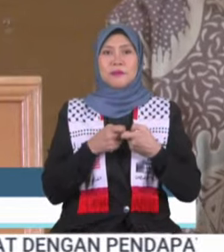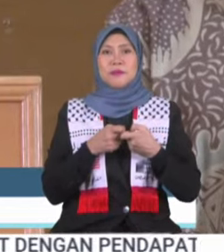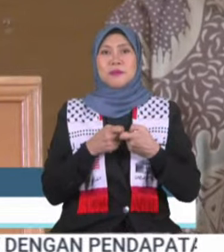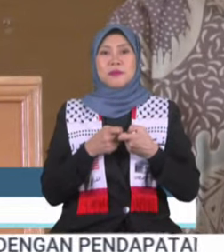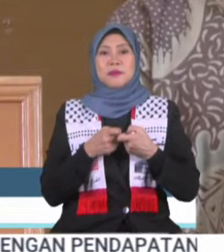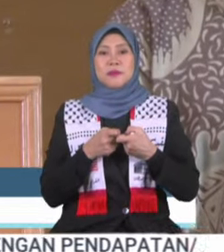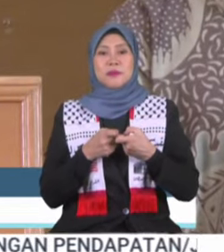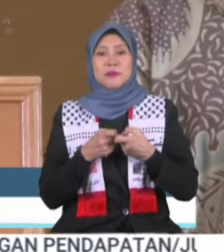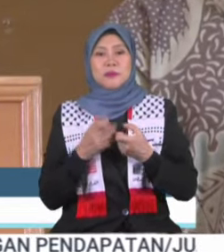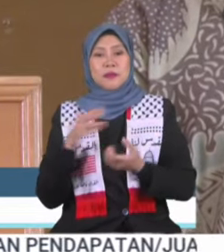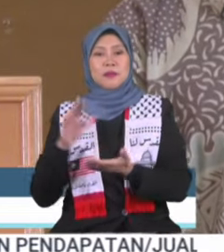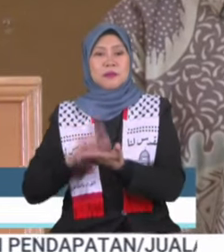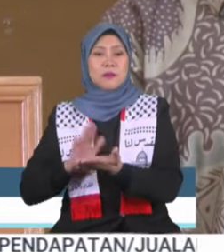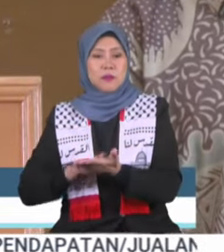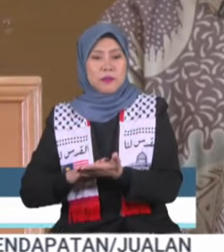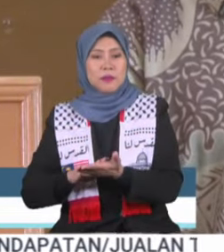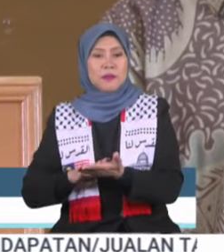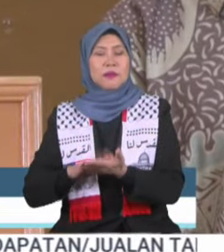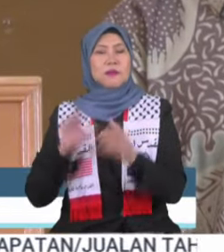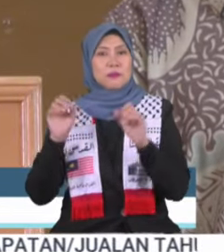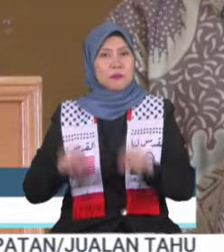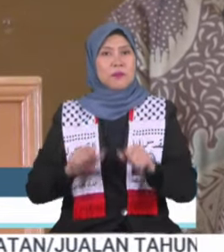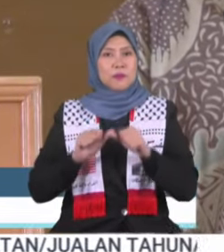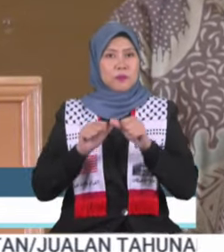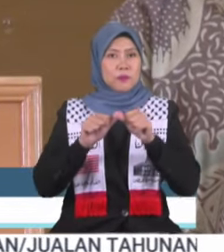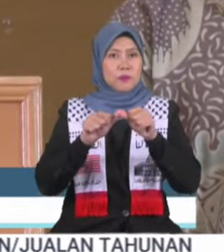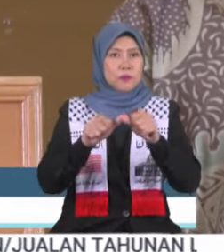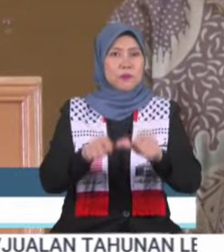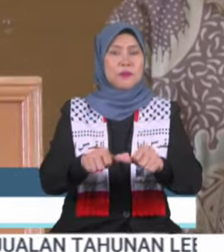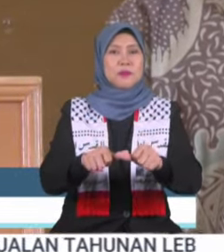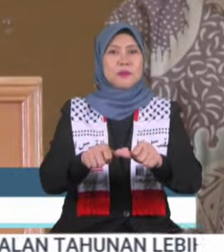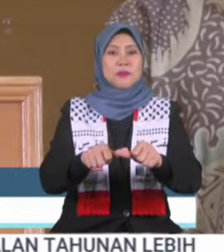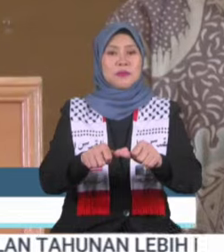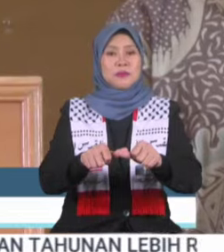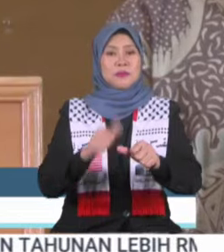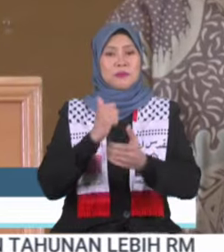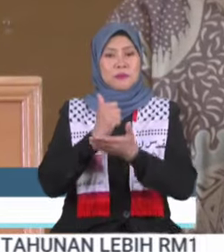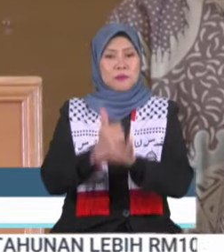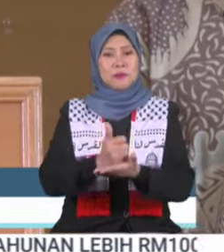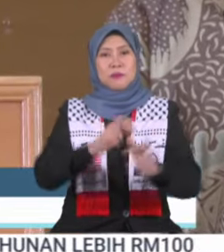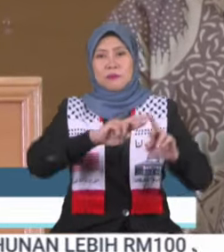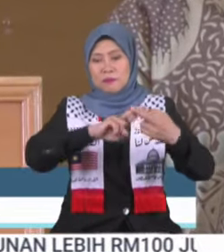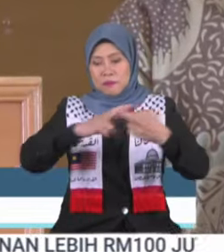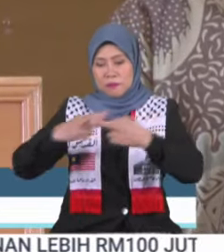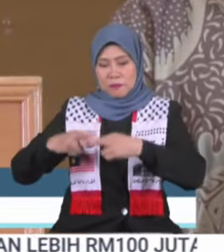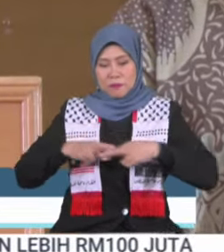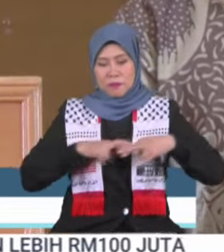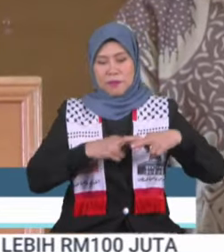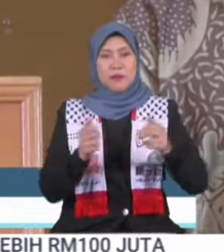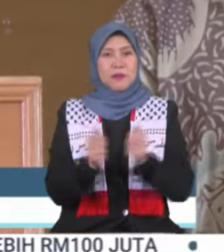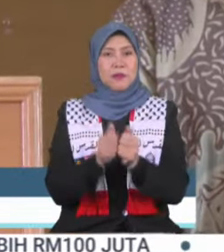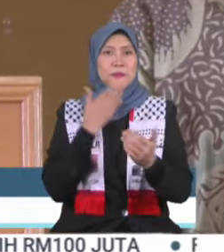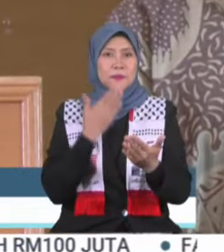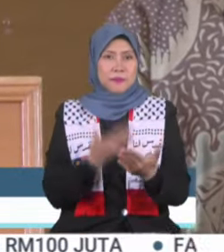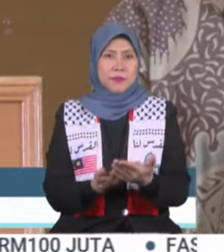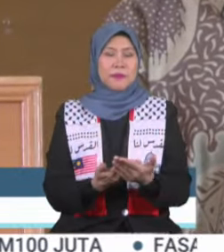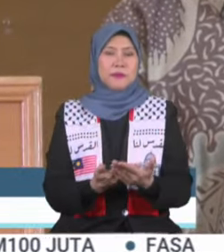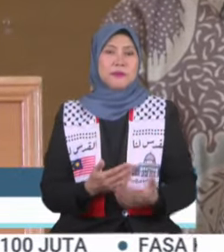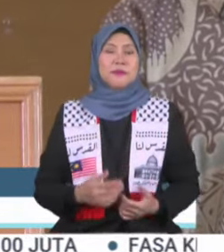kesihatan dan sekolah dapat terus berdisediakan dan selenggarakan dengan baik dan sempurna.